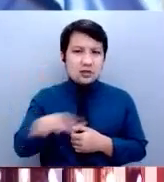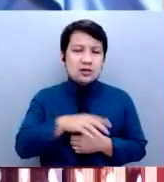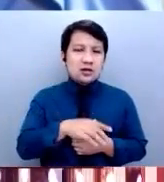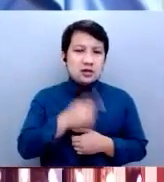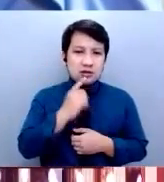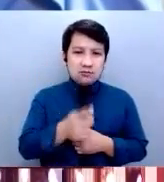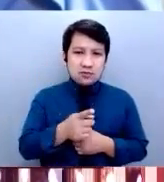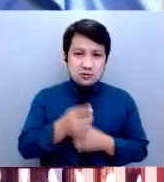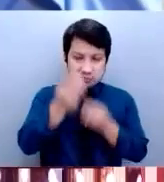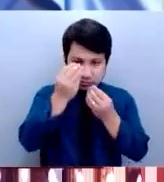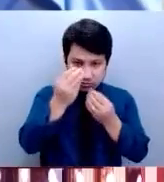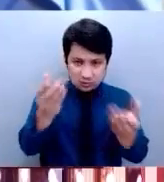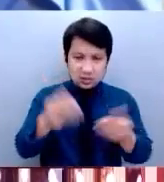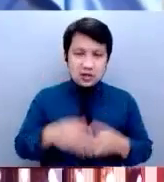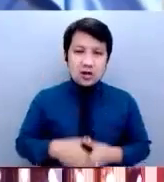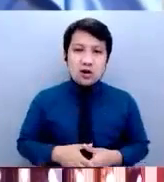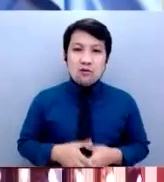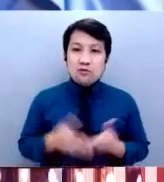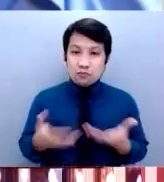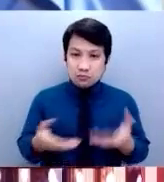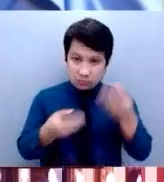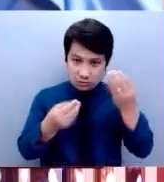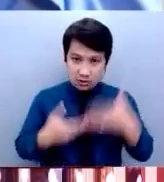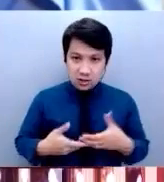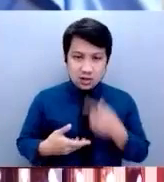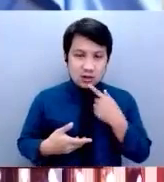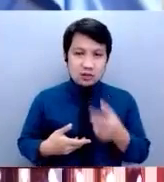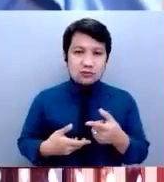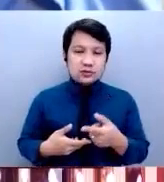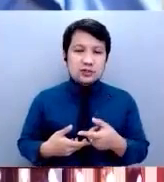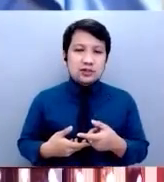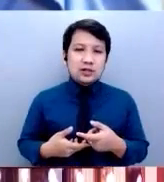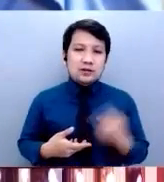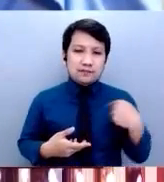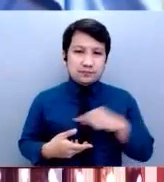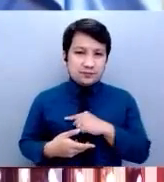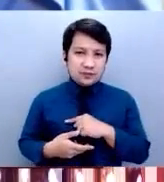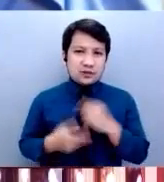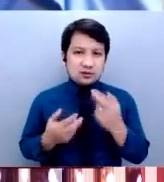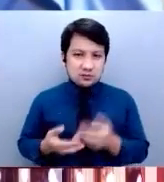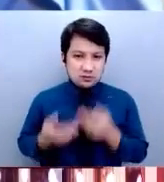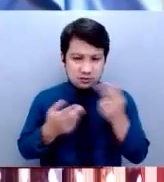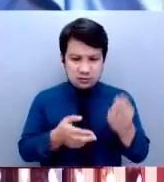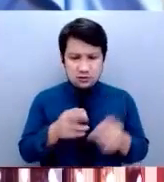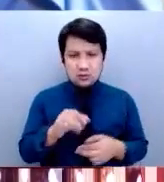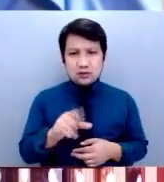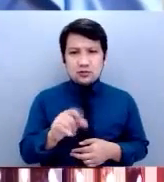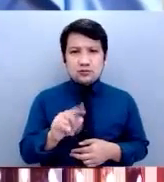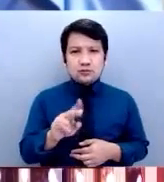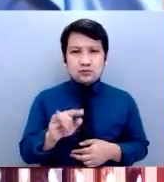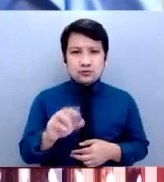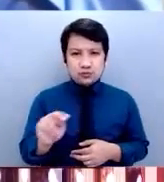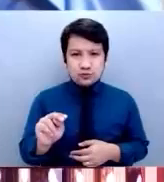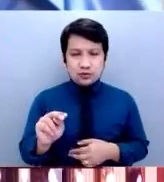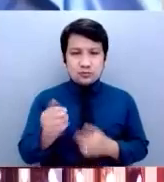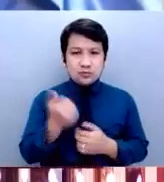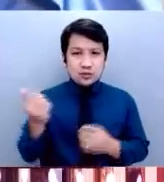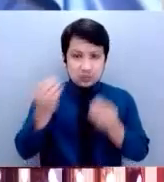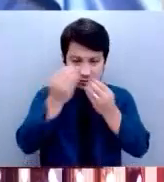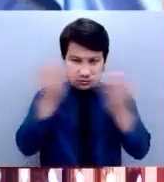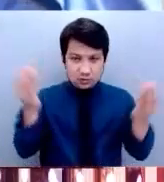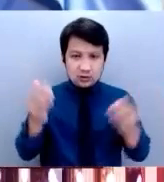given, pero wala pa apparently yung resolution kasi wala pa yung ibang opinions ng the other